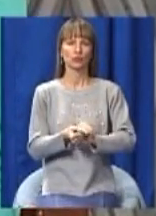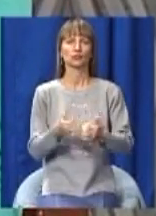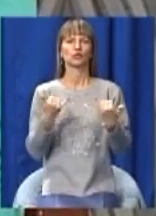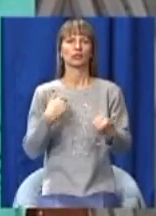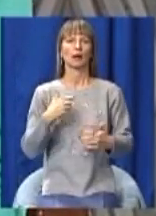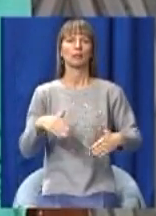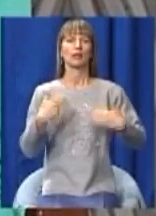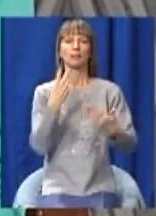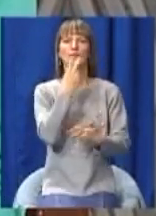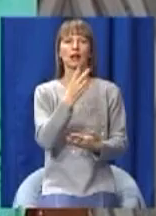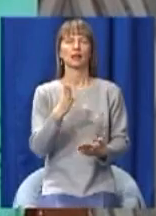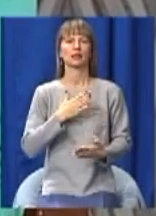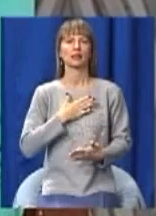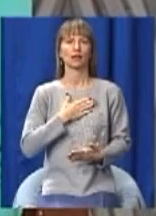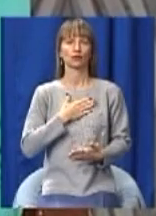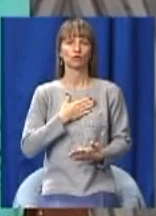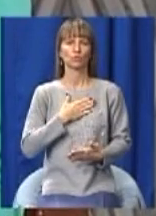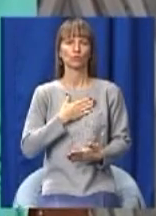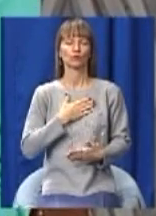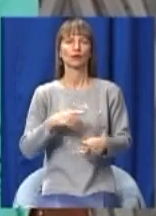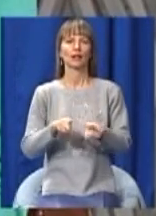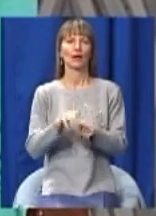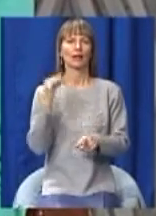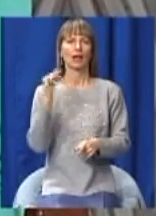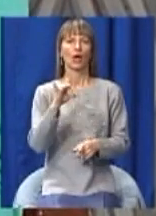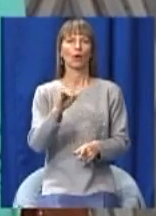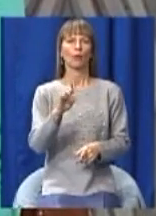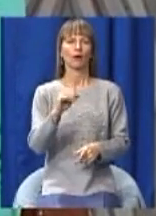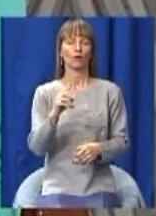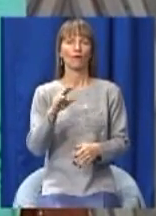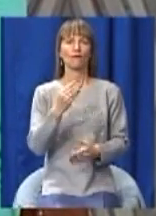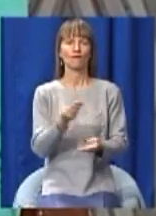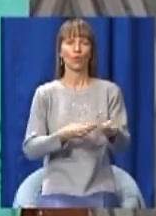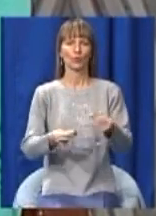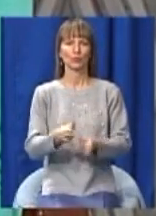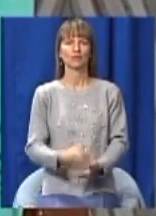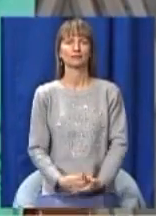раз я пропадаю пары глянут и наш ношу такую чикаго рубрику фокусе